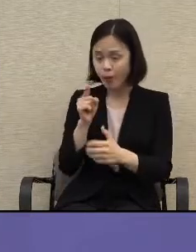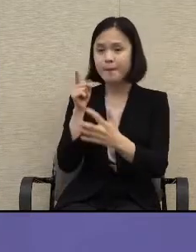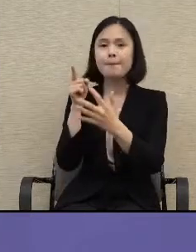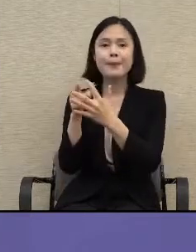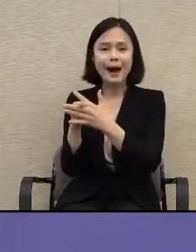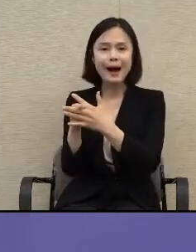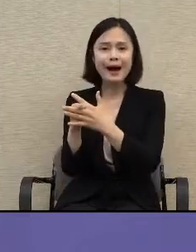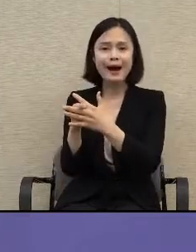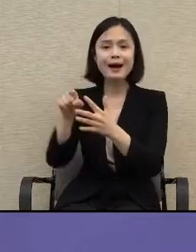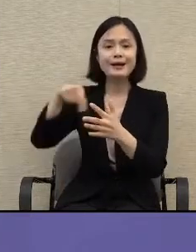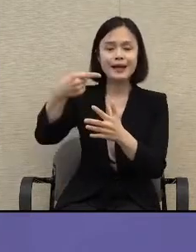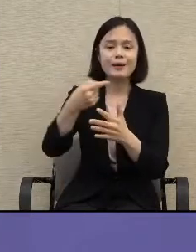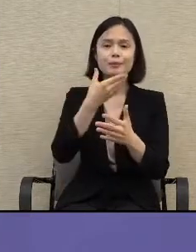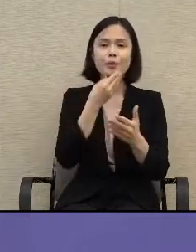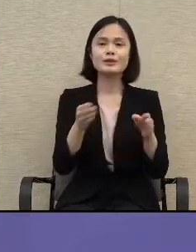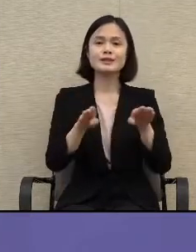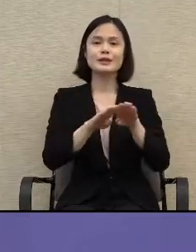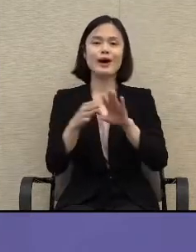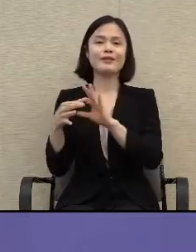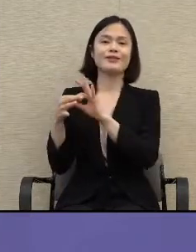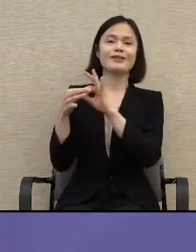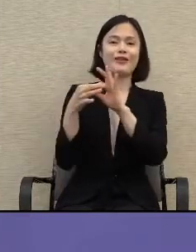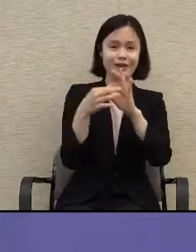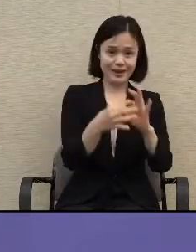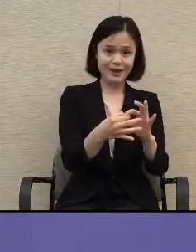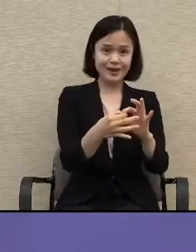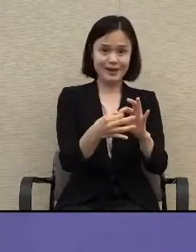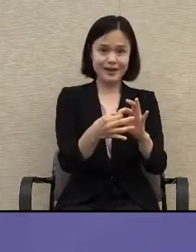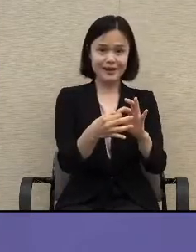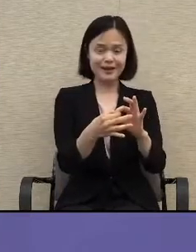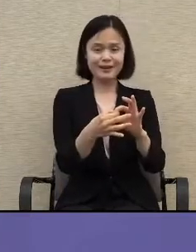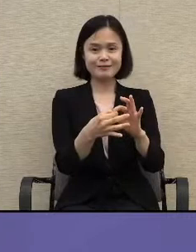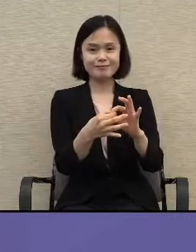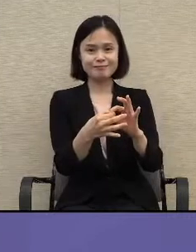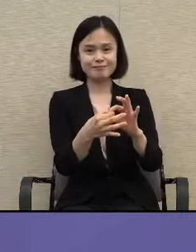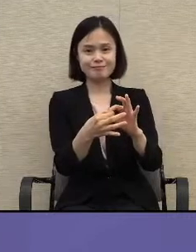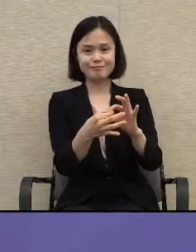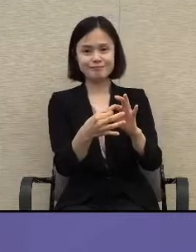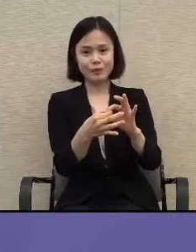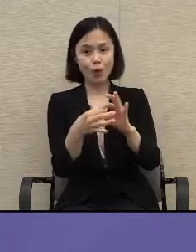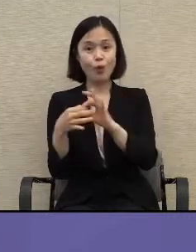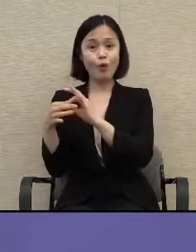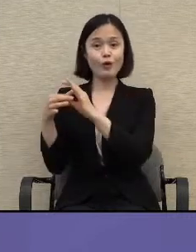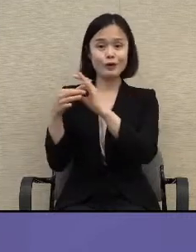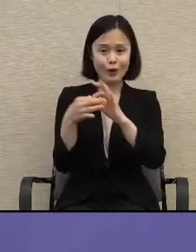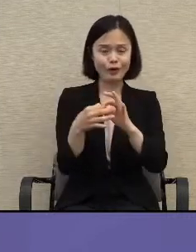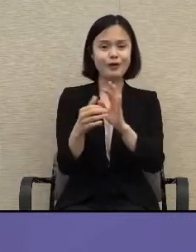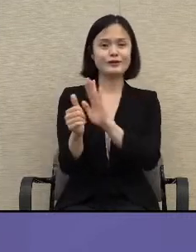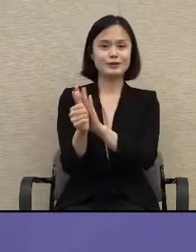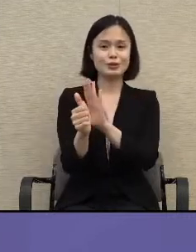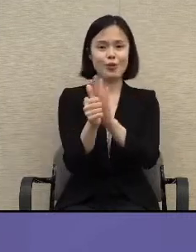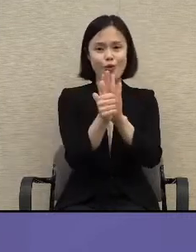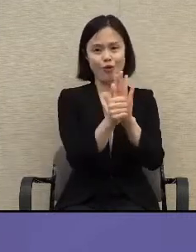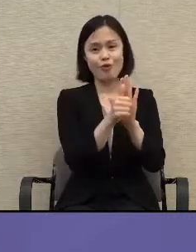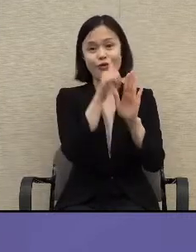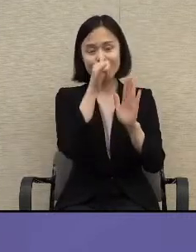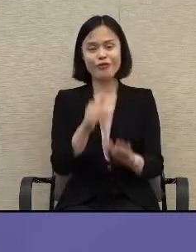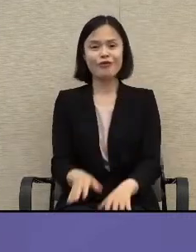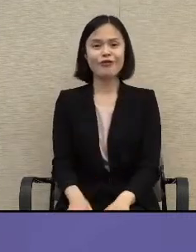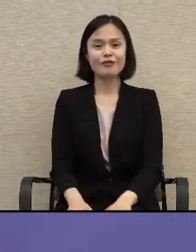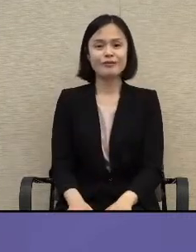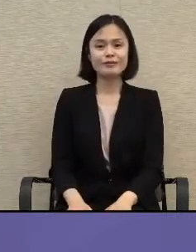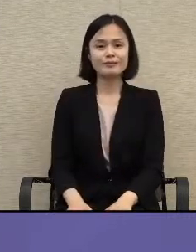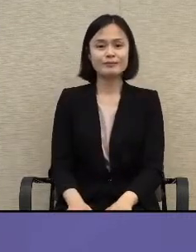복지관이든 급여로 연계하든 직업재활로 하든 이제 연계를 하는 것들을 진행을 하고 있습니다. 근데 다만